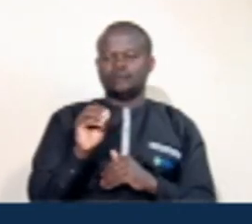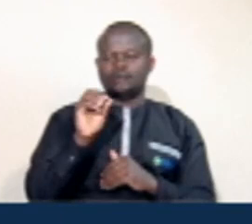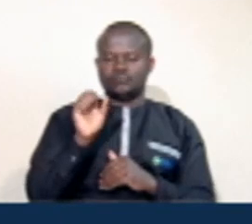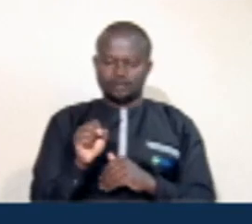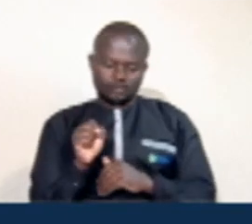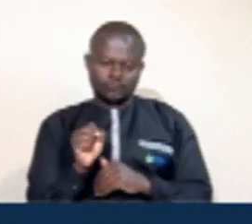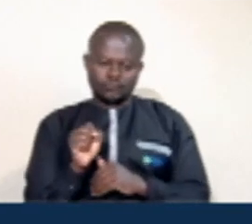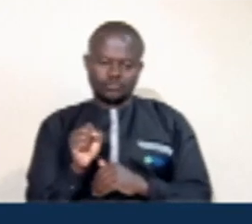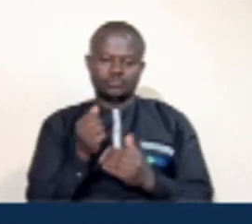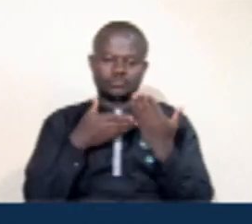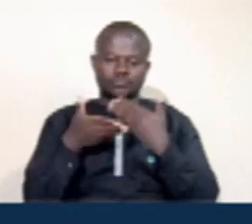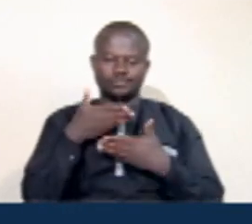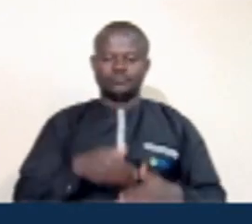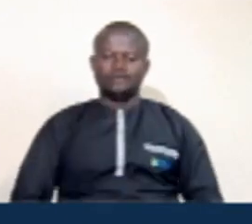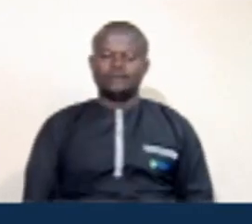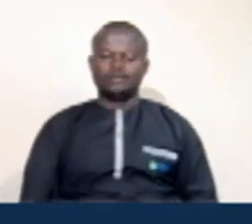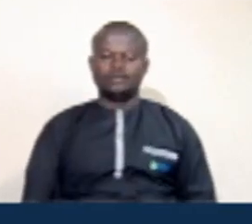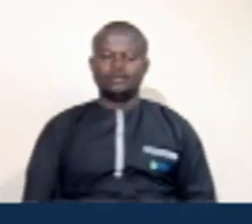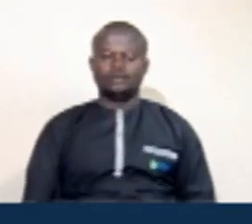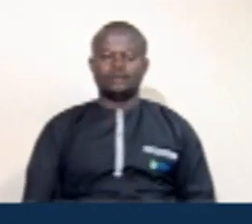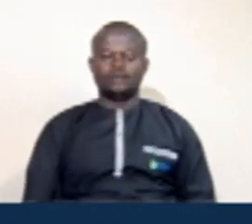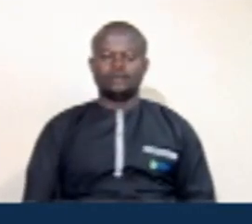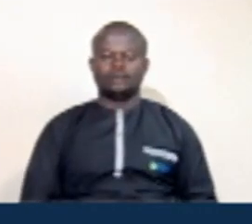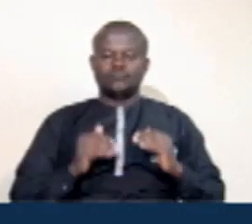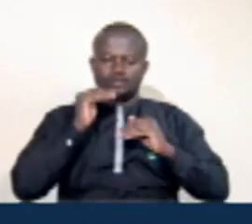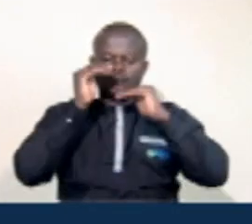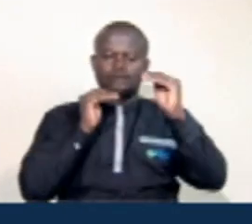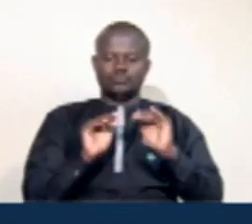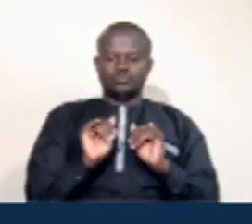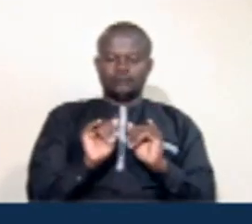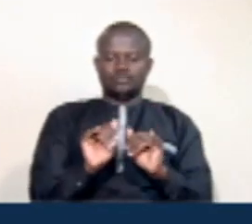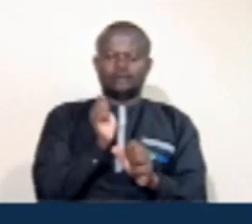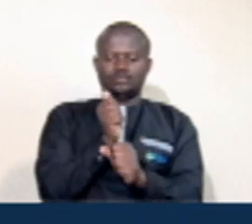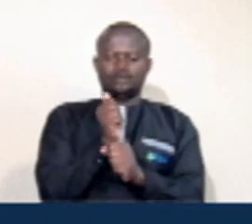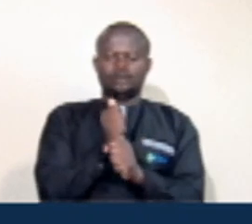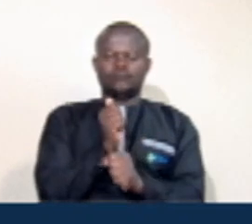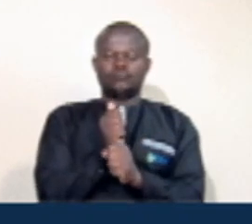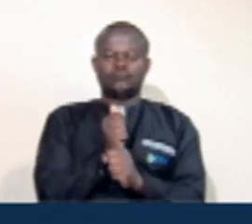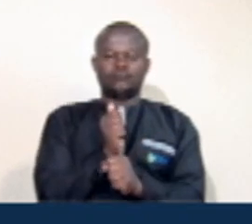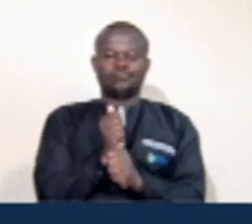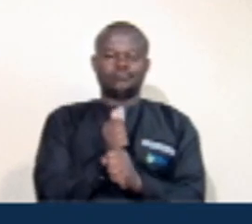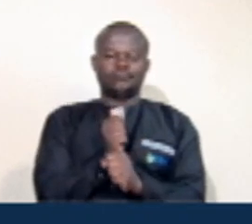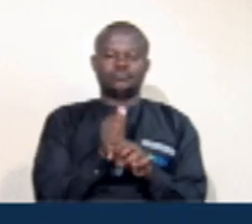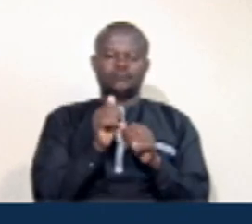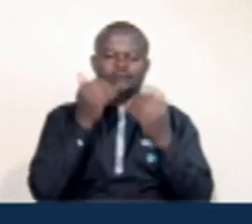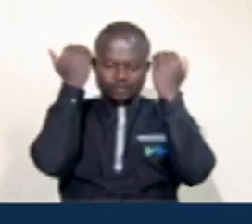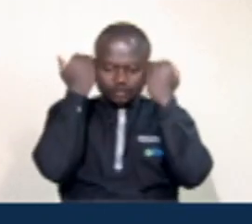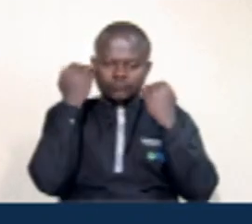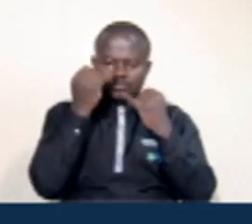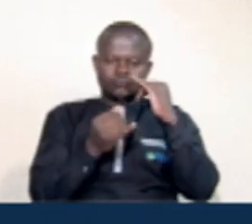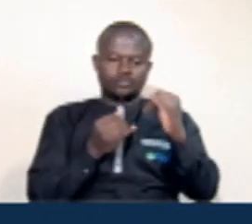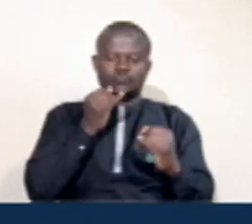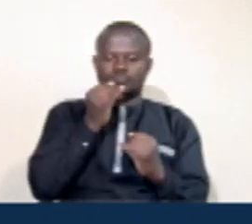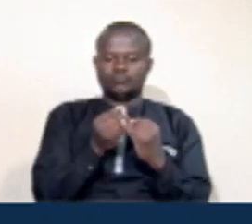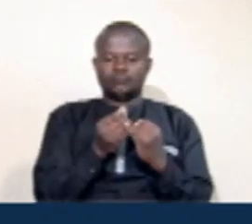Thomas bagirana ibiganiro. Urwego rwasigaranye akazi kasizwe n'inkiko mpuzamahanga rwemeje ko